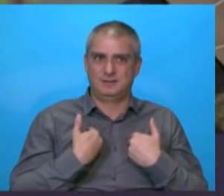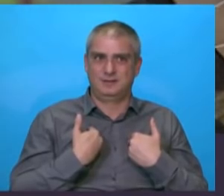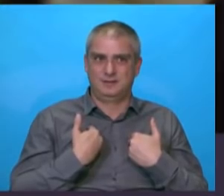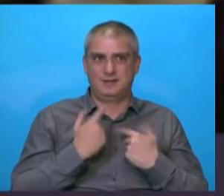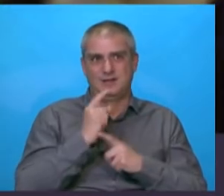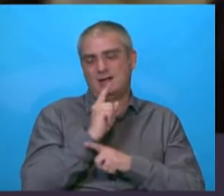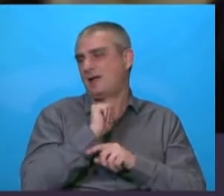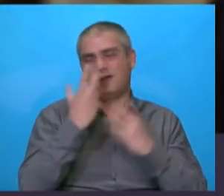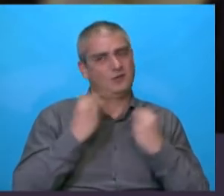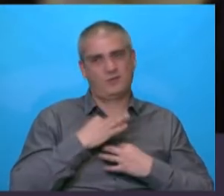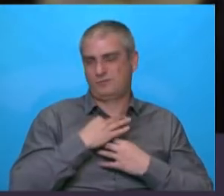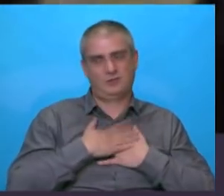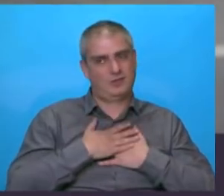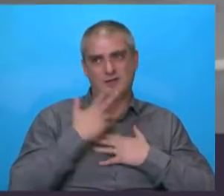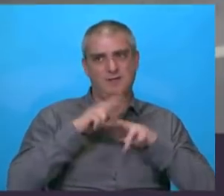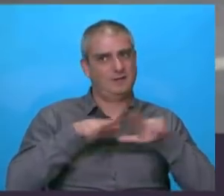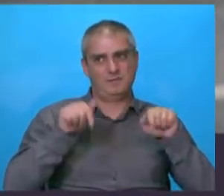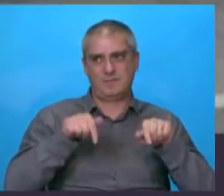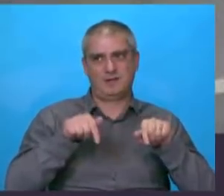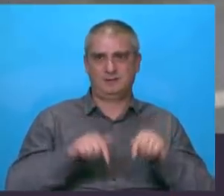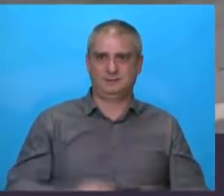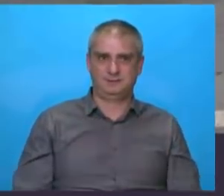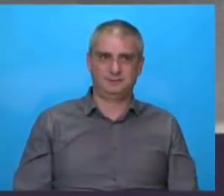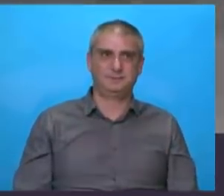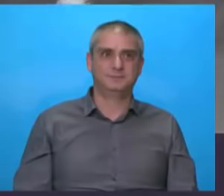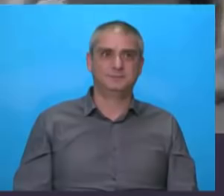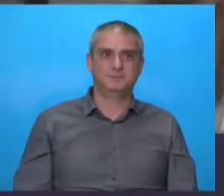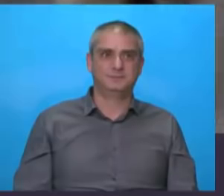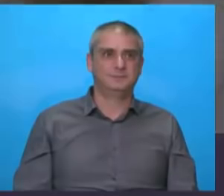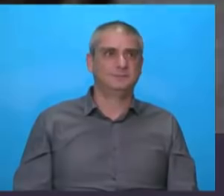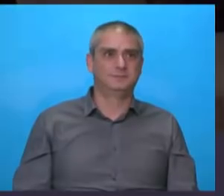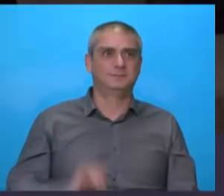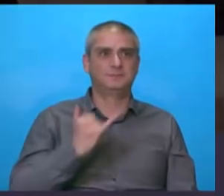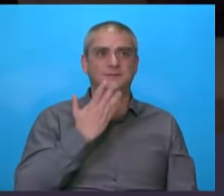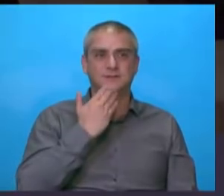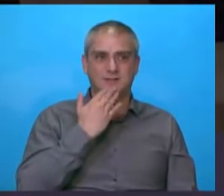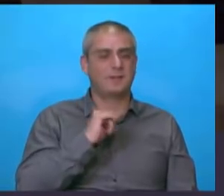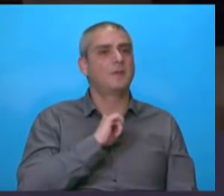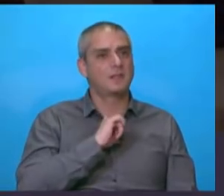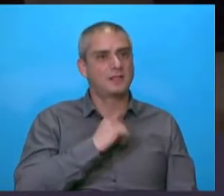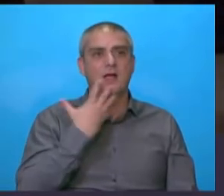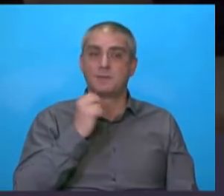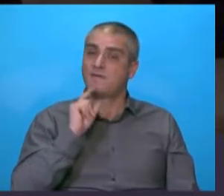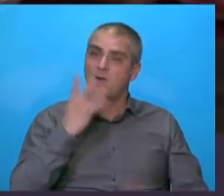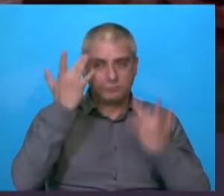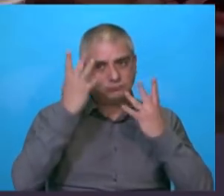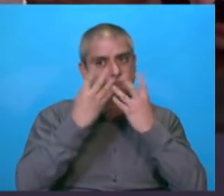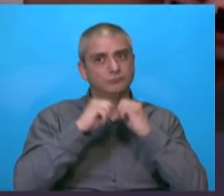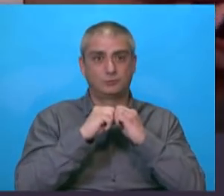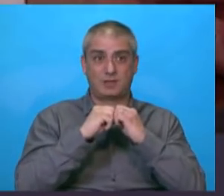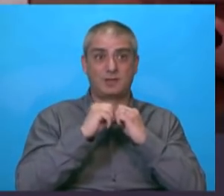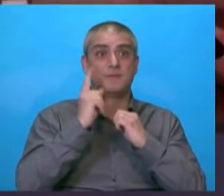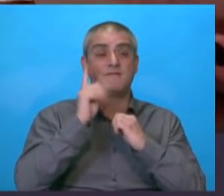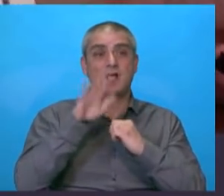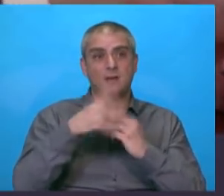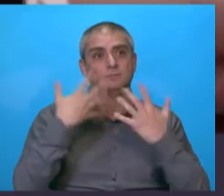היה הרגע הכי טוב שלי בארץ. כן, הישראלים מתעניינים, חמים, אפילו משפחתיים, וגם